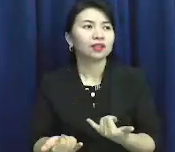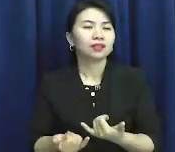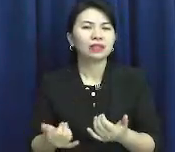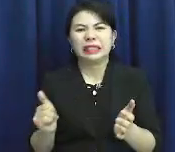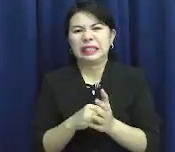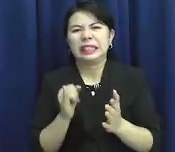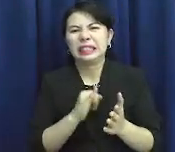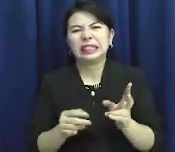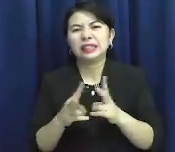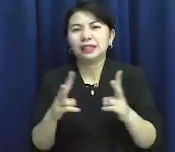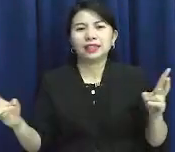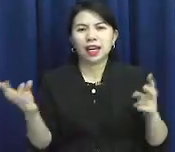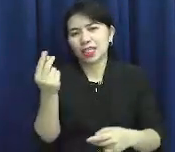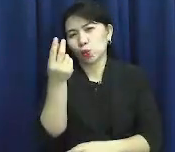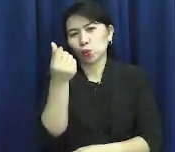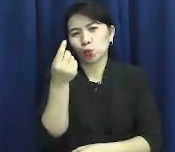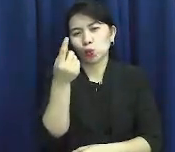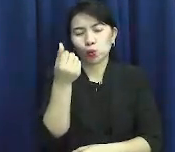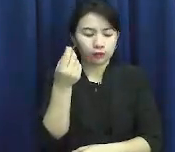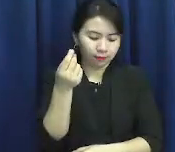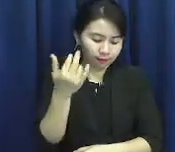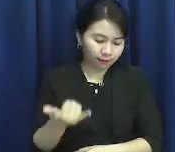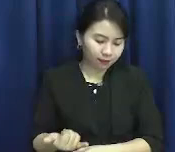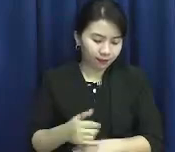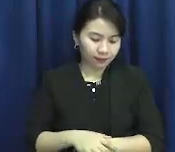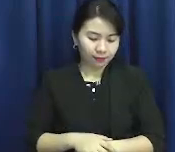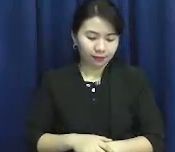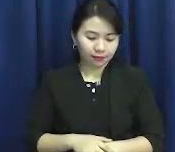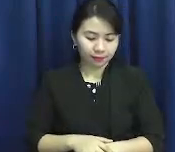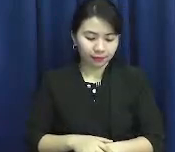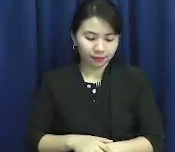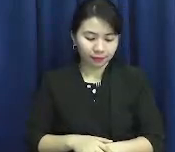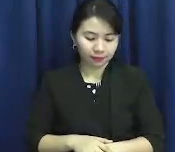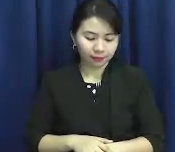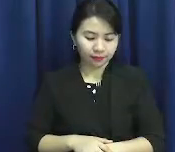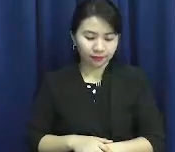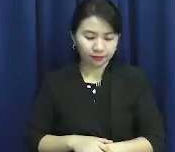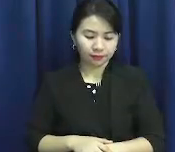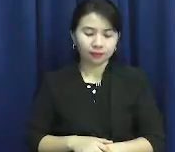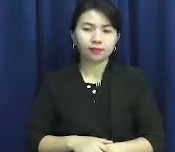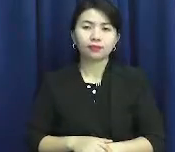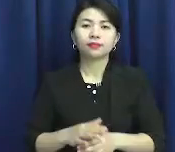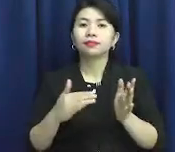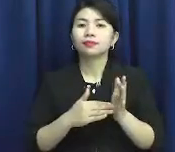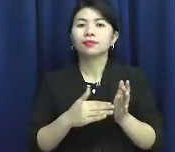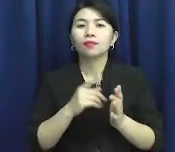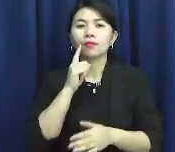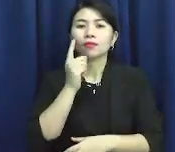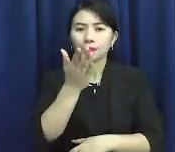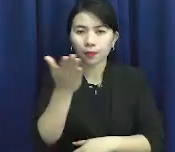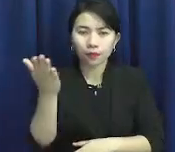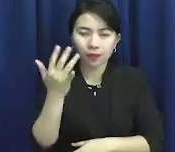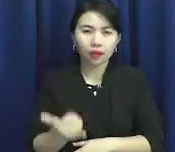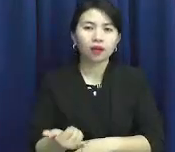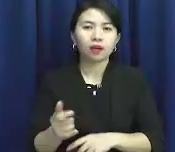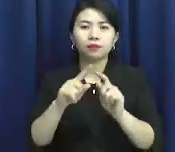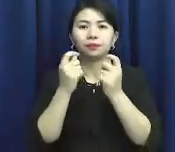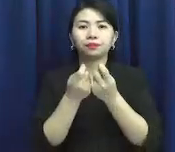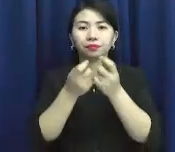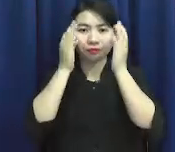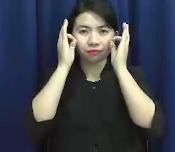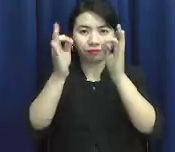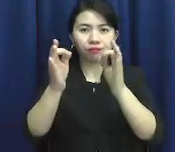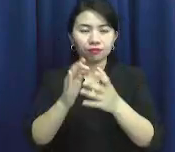young people dito for sure kasi marami ako nakikita ang adults eh. But I'm telling you, sinasabi ko sa inyo, young people, again, team focus leaders, tandaan